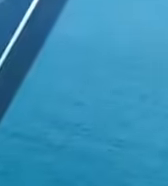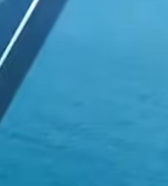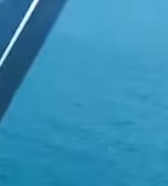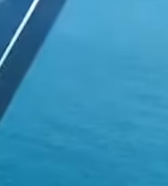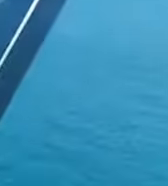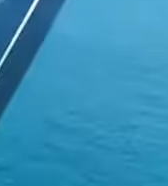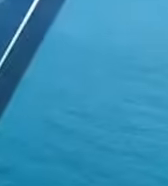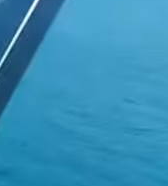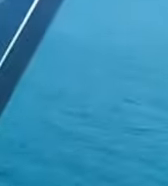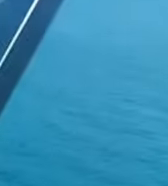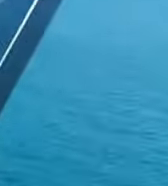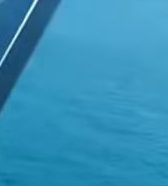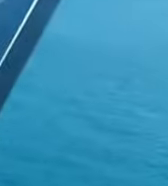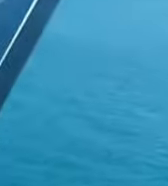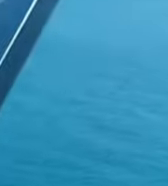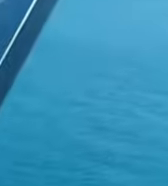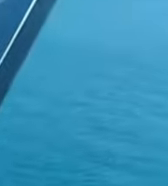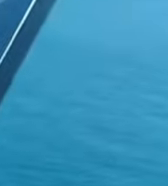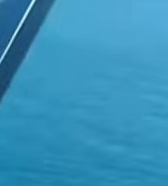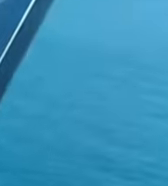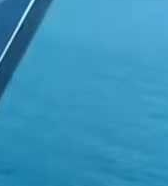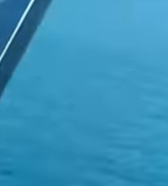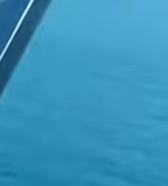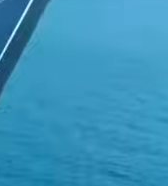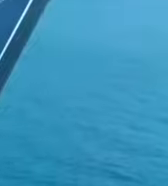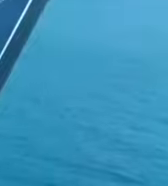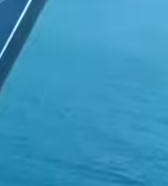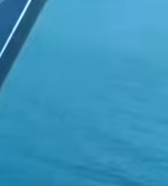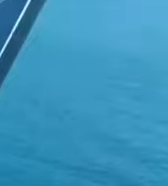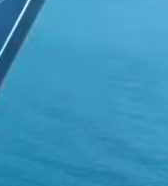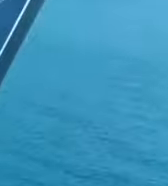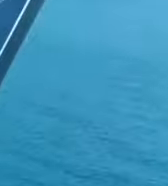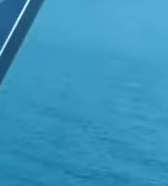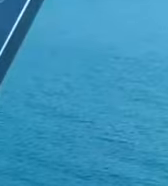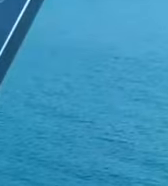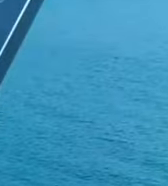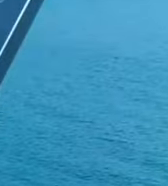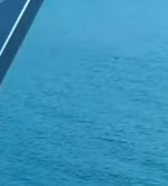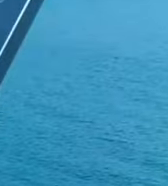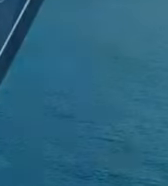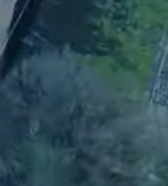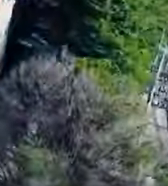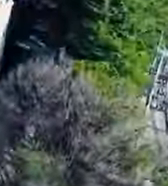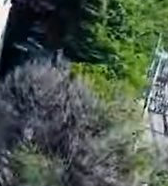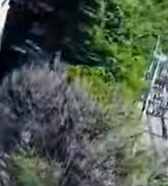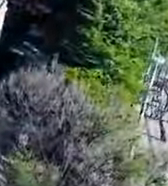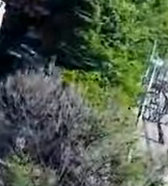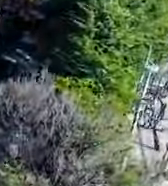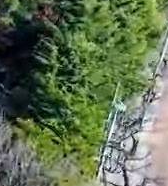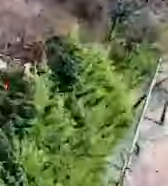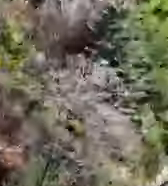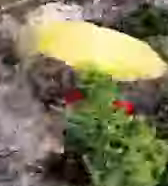자, 부산은 13.8% 투표율 기록하고 있습니다. 아까보다도 많이 상승한 결과죠.